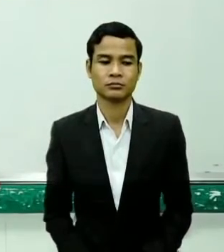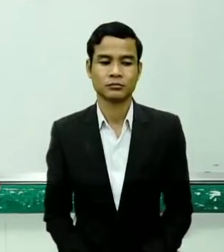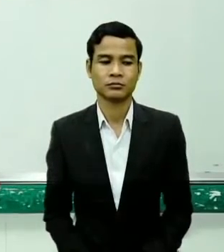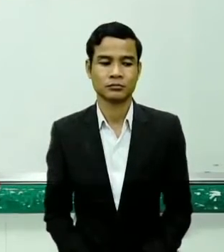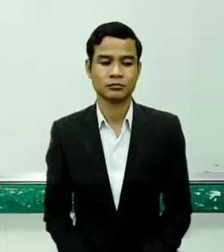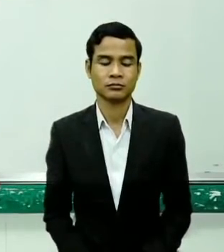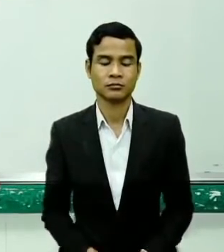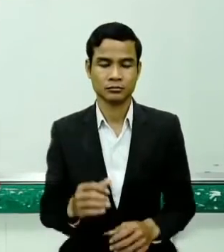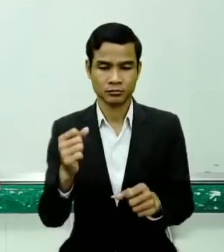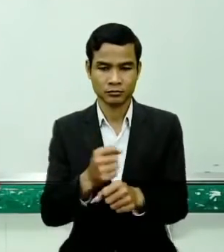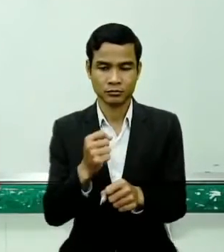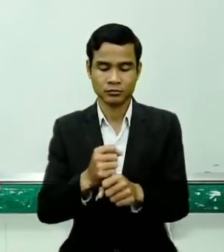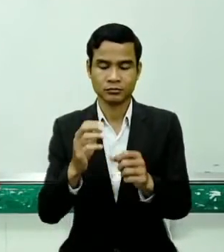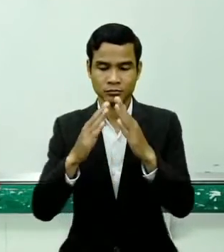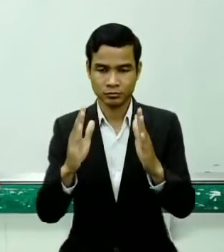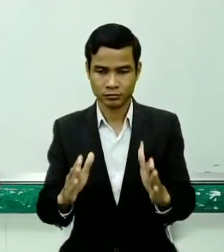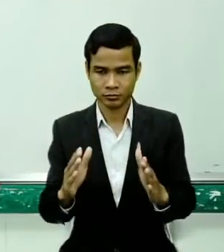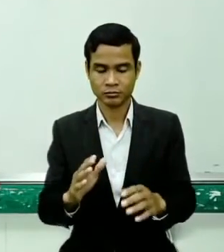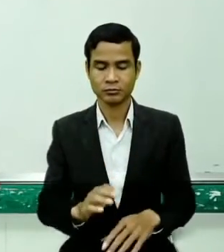cái cạp tiền